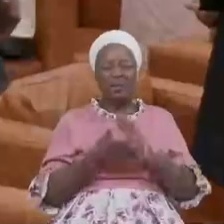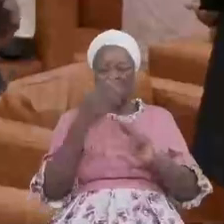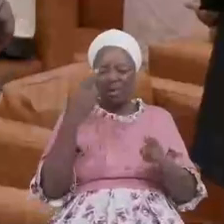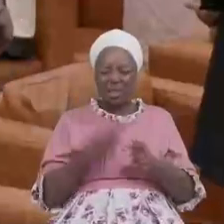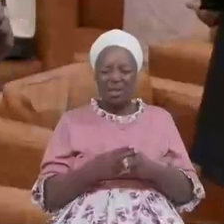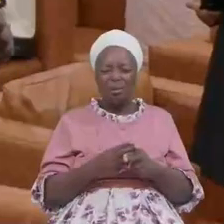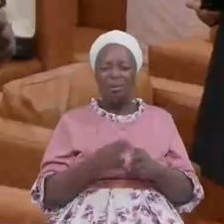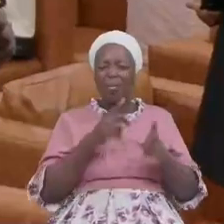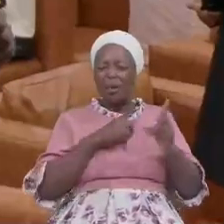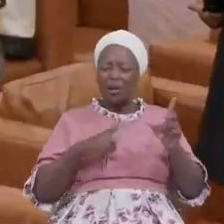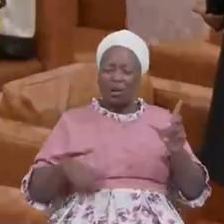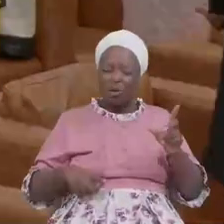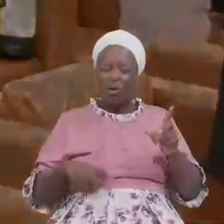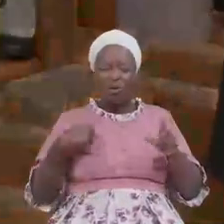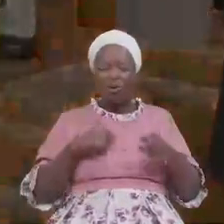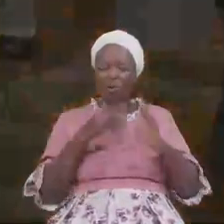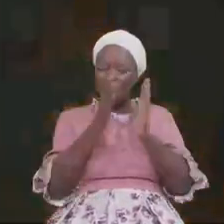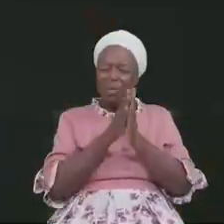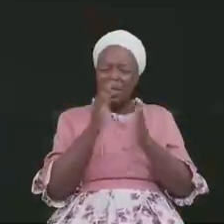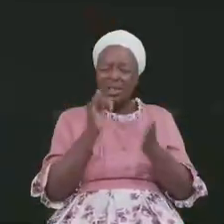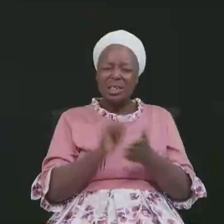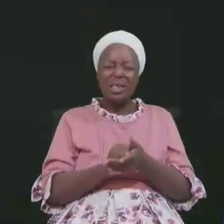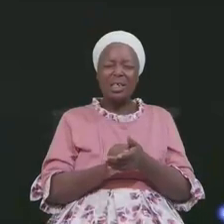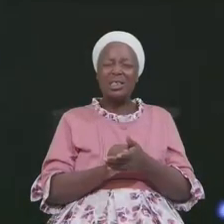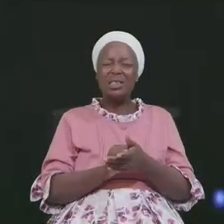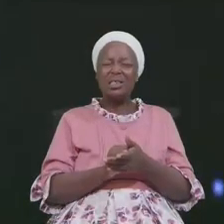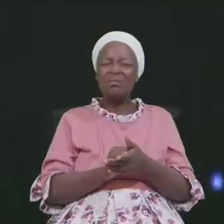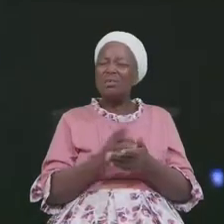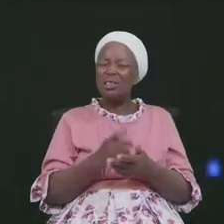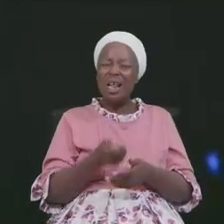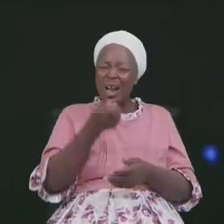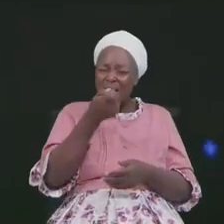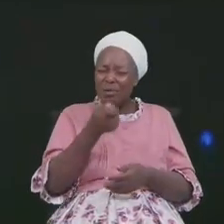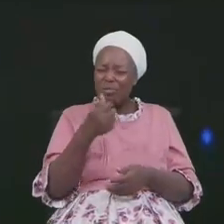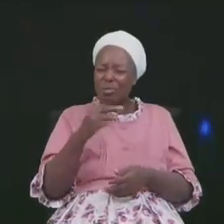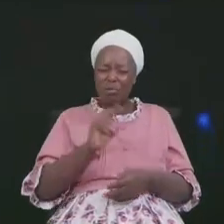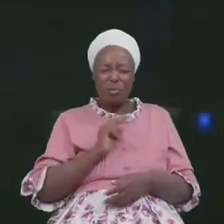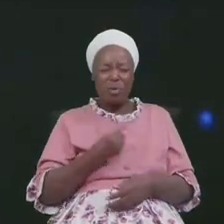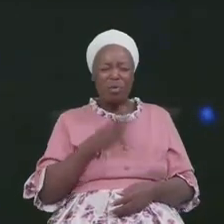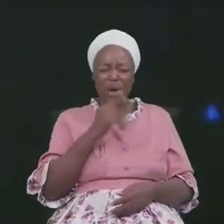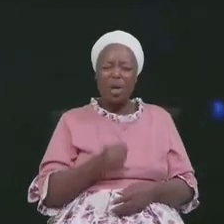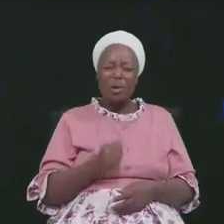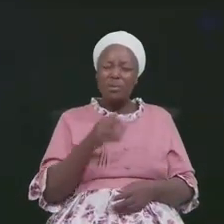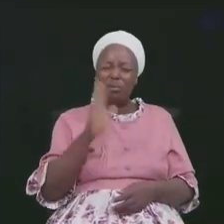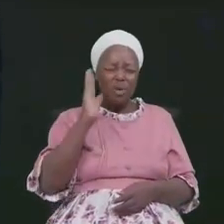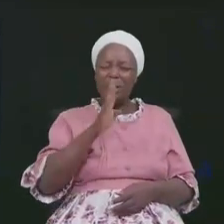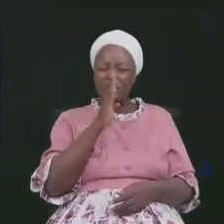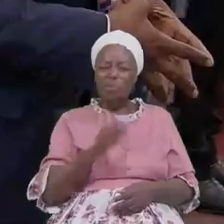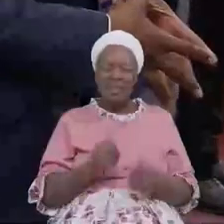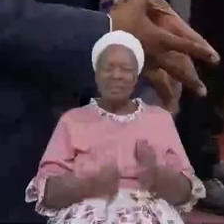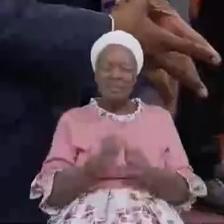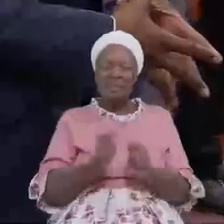Seigneur, nous prions, le plus petit parmi nous sera plus grand que le grand